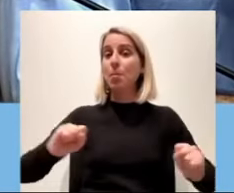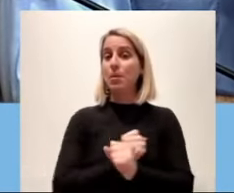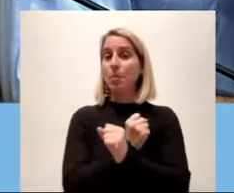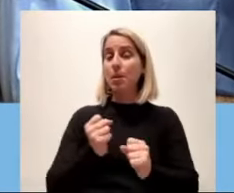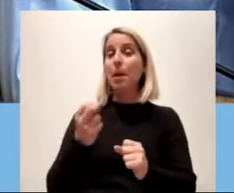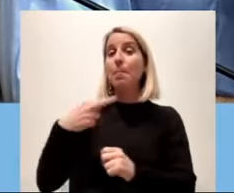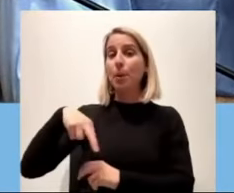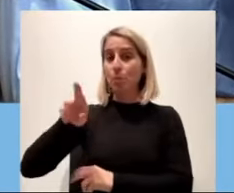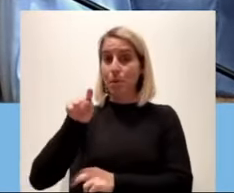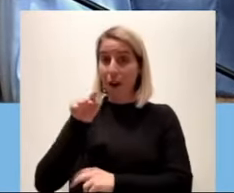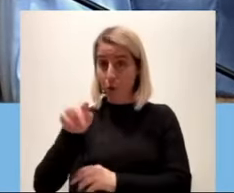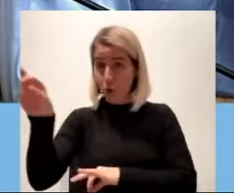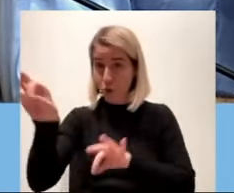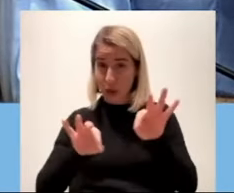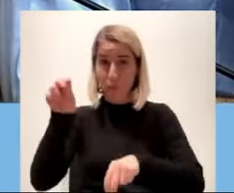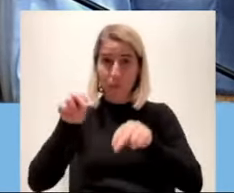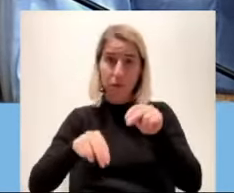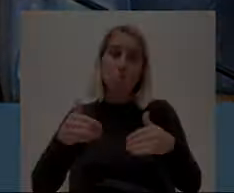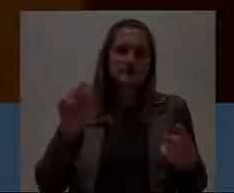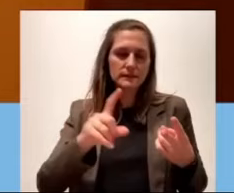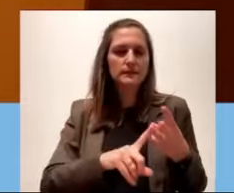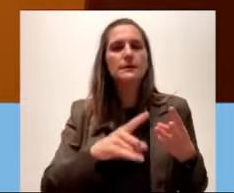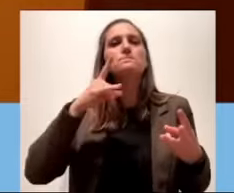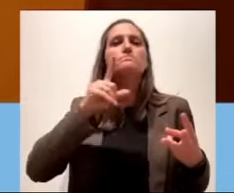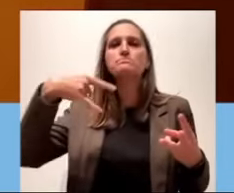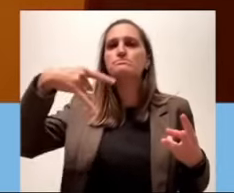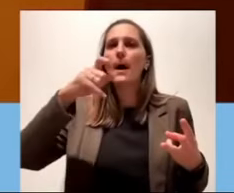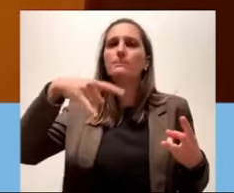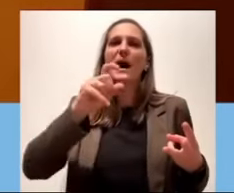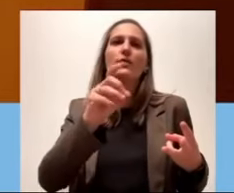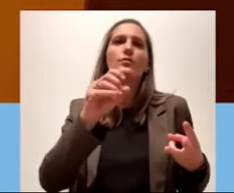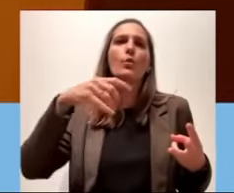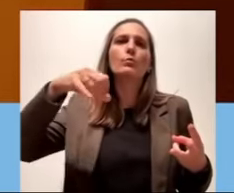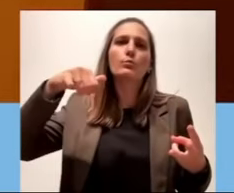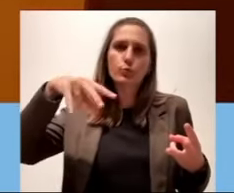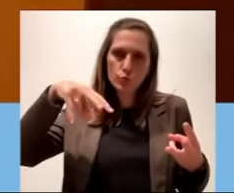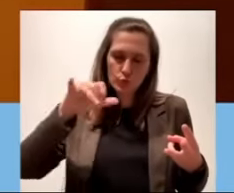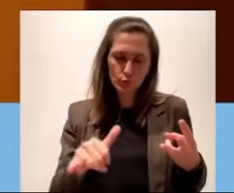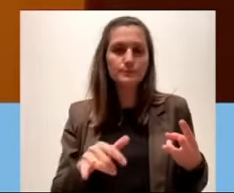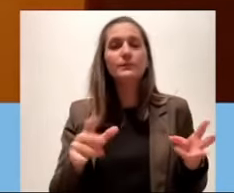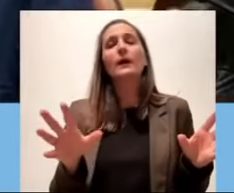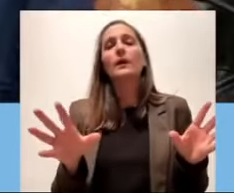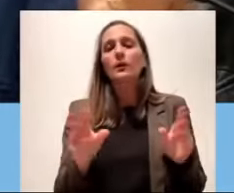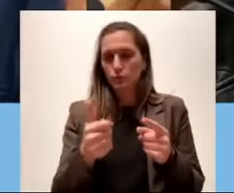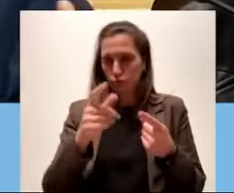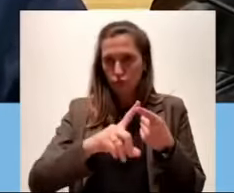πλειοψηφία σε αυτό το σχέδιο ψηφίσματος, εμείς θα απέχουμε. Για το ψήφισμα τα είπε όλα ο κύριος Χαρλάφτης.